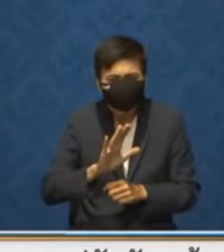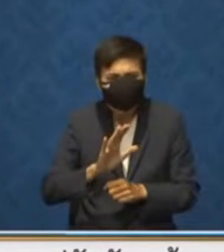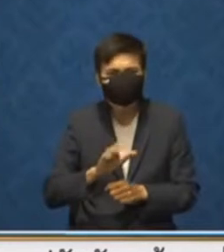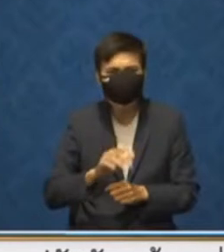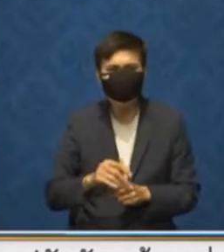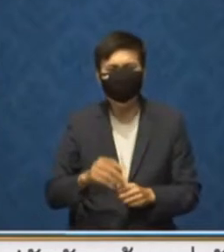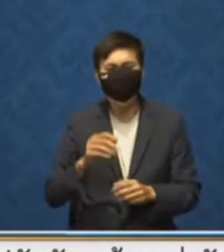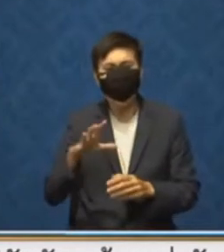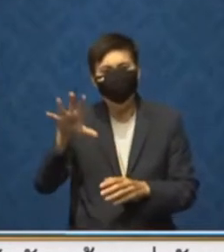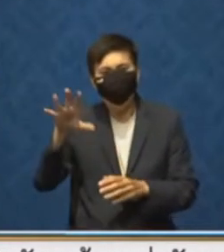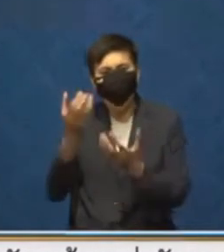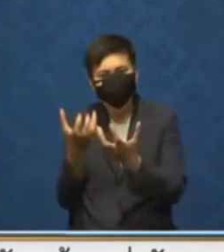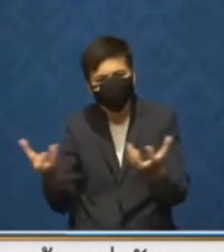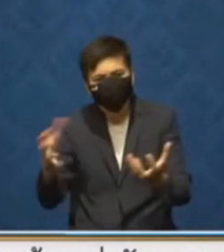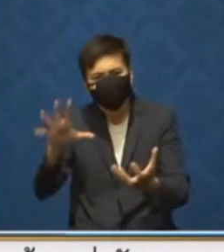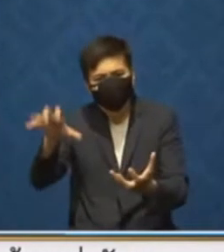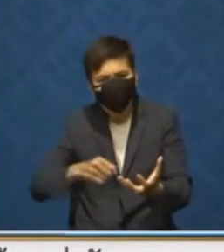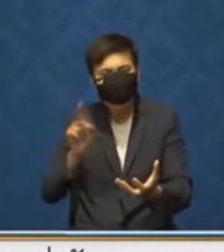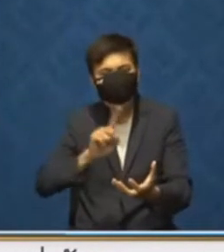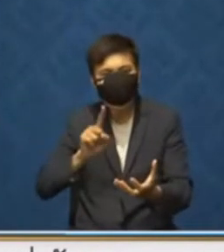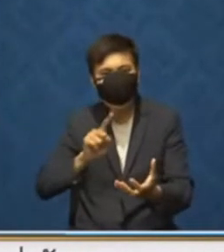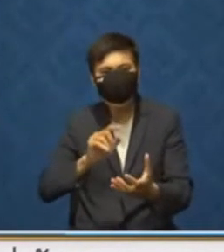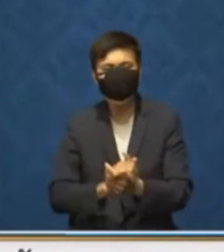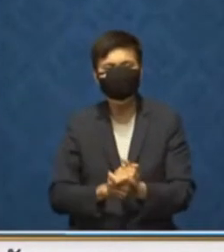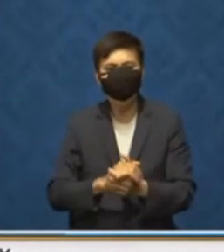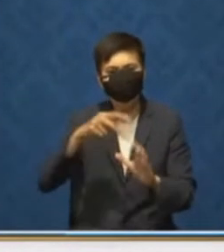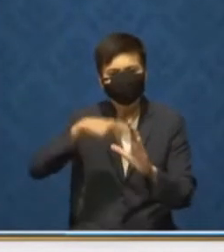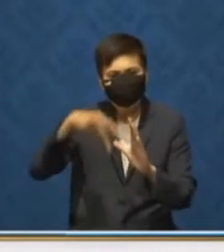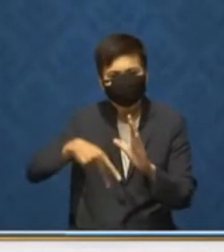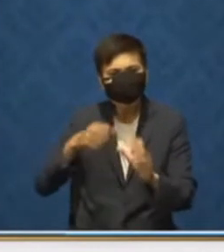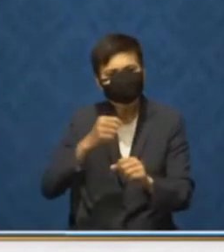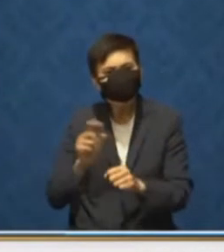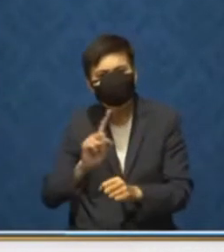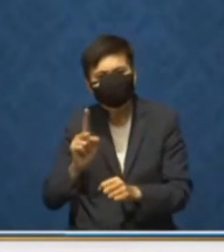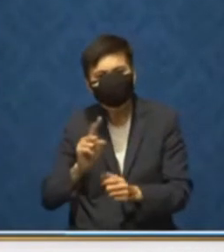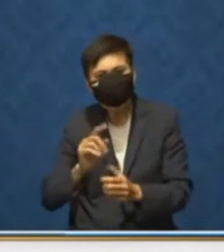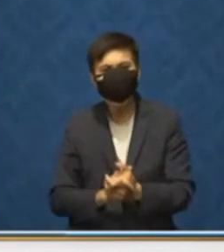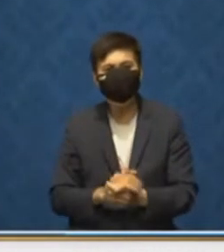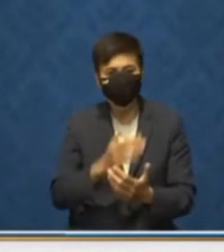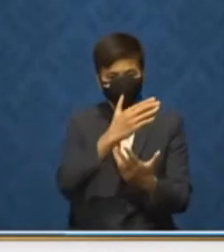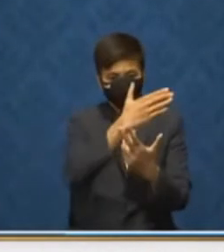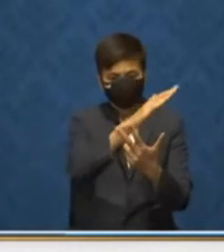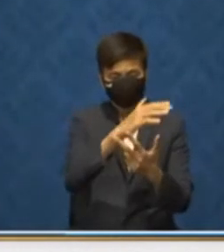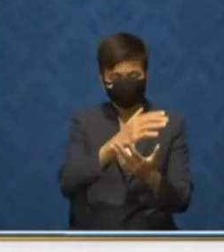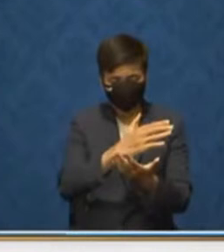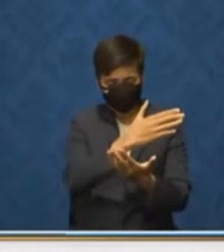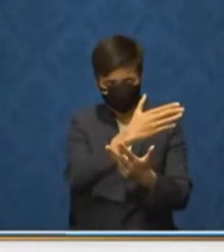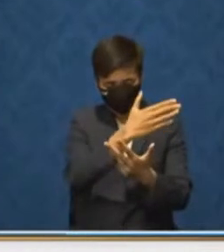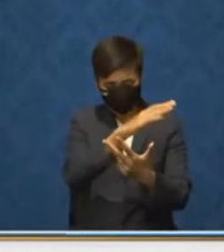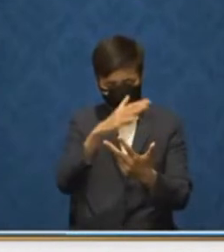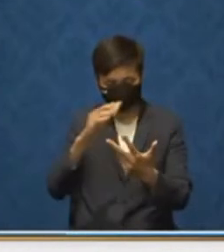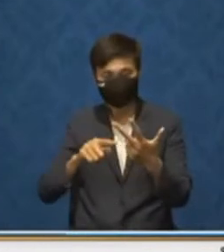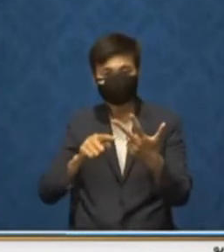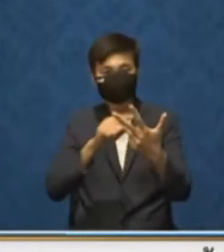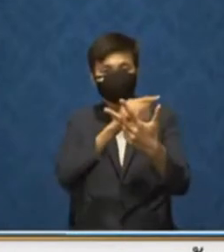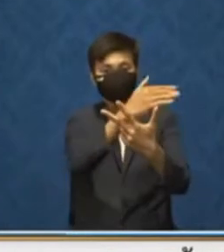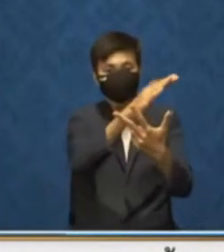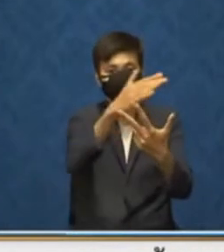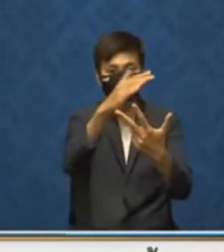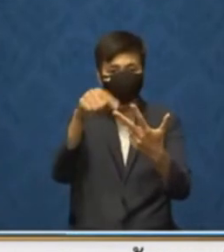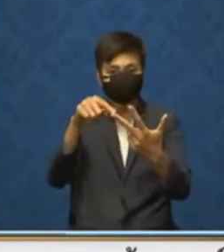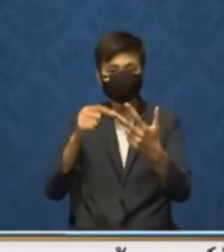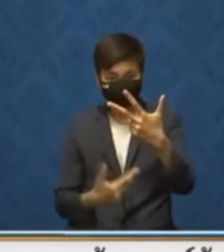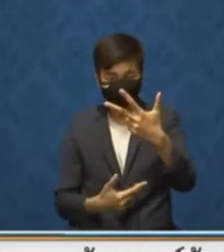มาจากไหนที่ถูกตกราคากันแย่หรือทำได้ยังไงครับแบ่งเป็น 3บิดเครื่องนาคงานนี้ไอ้ได้ฟ้าท่านพลเอก